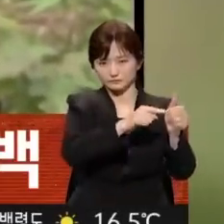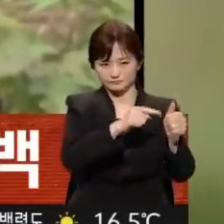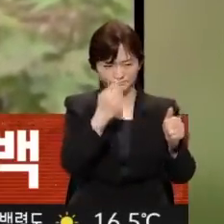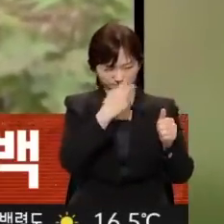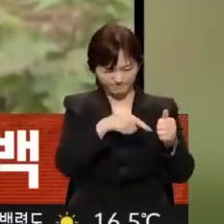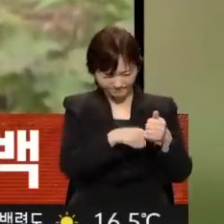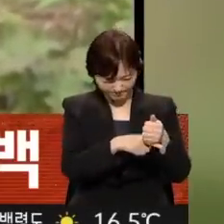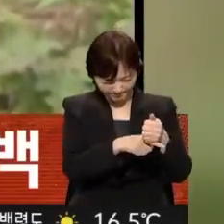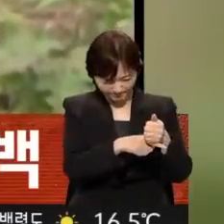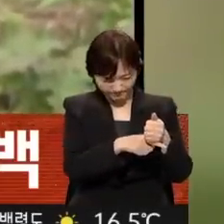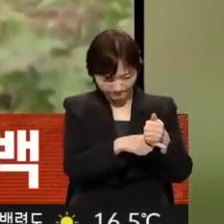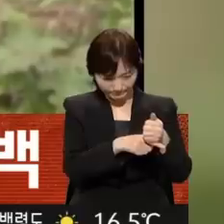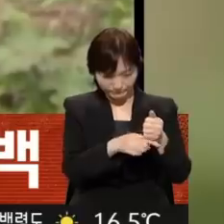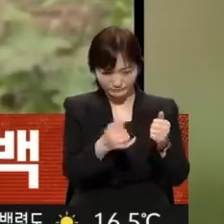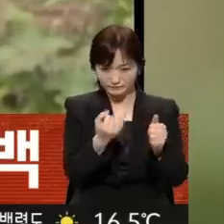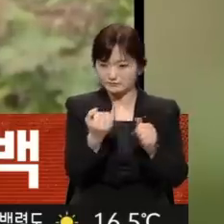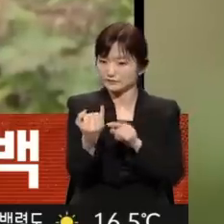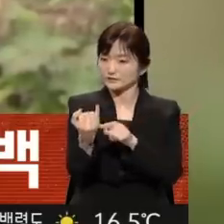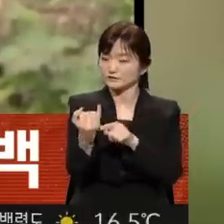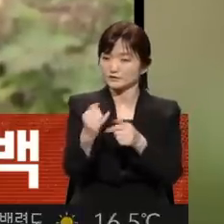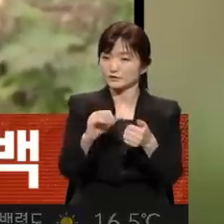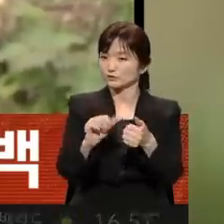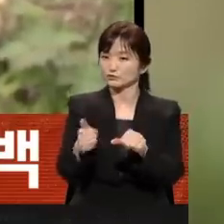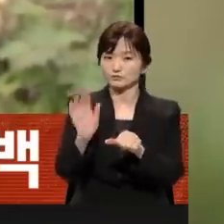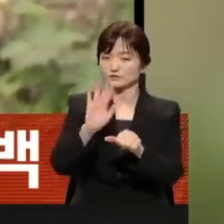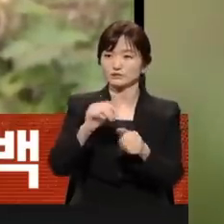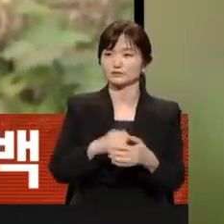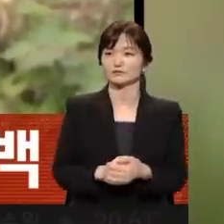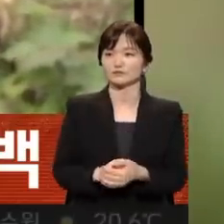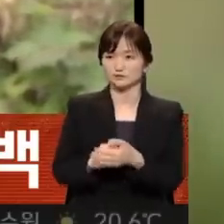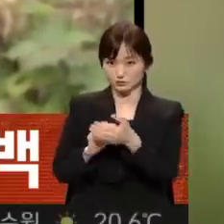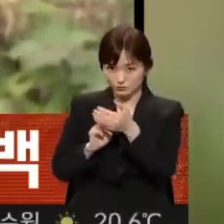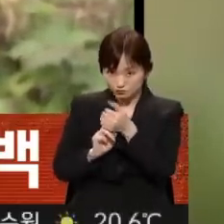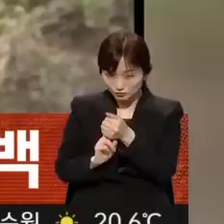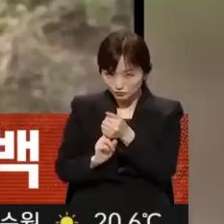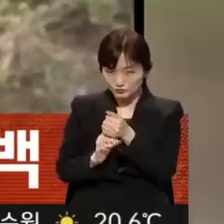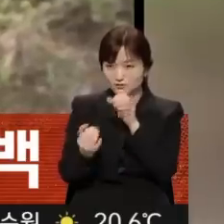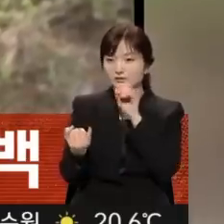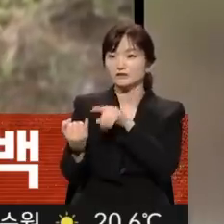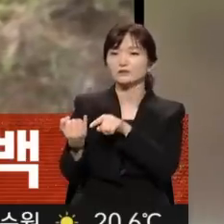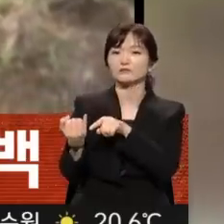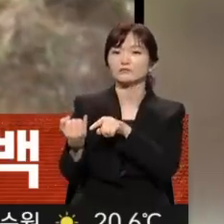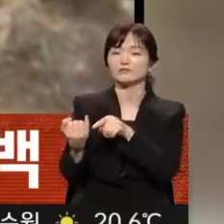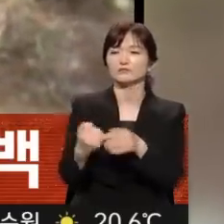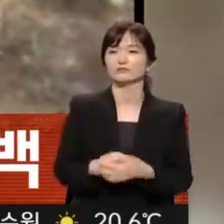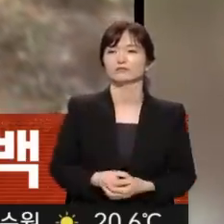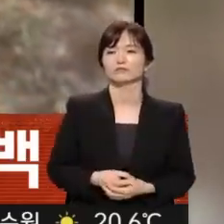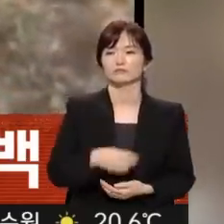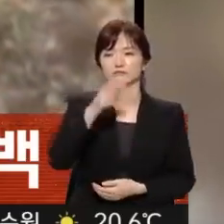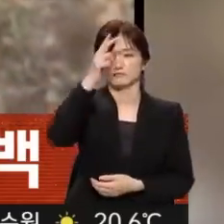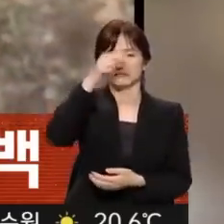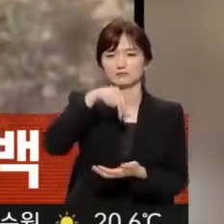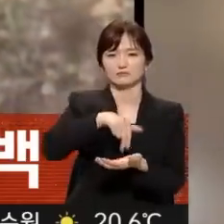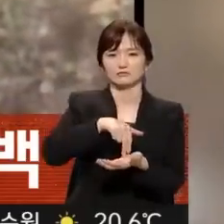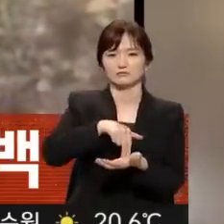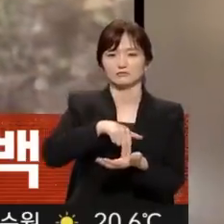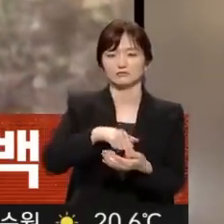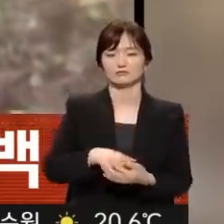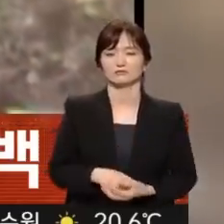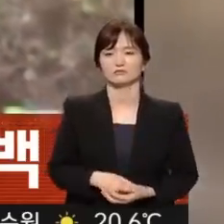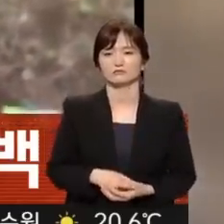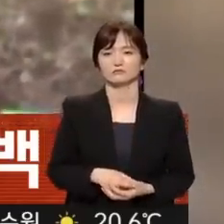추궁을 하니까 죽이진 않았다라고 하고 오히려 숨어 있어라라고 얘기를 했다고 하는데 예. 경찰 입장에서는 생활